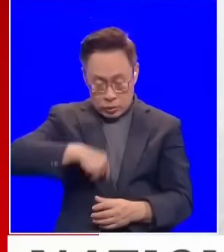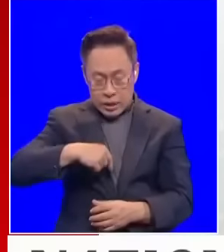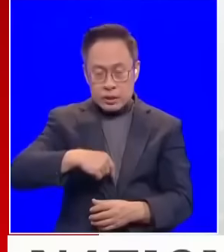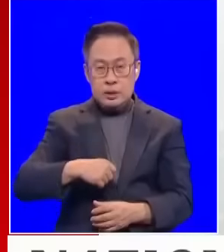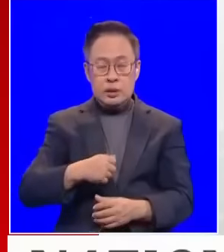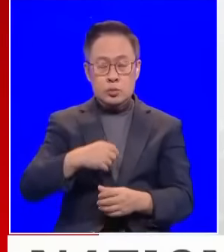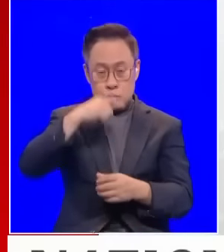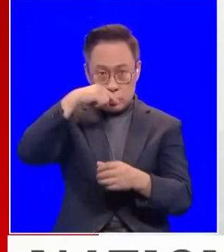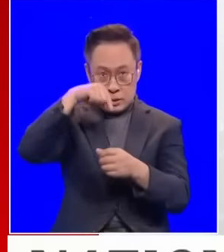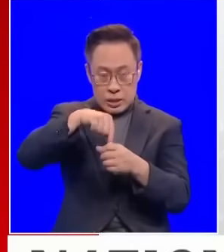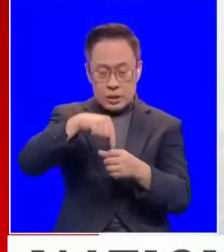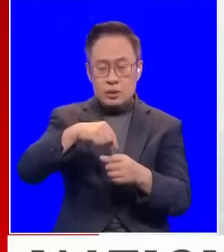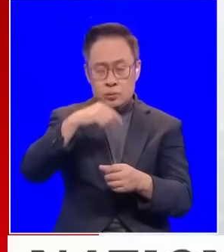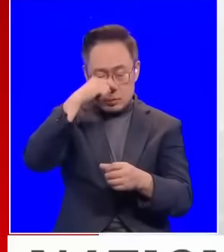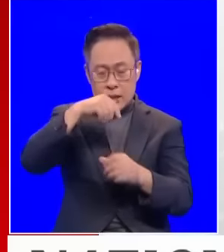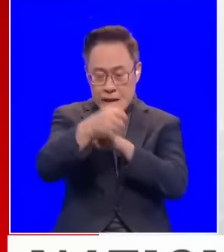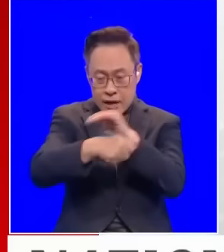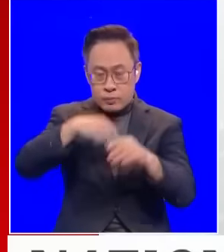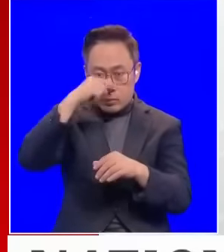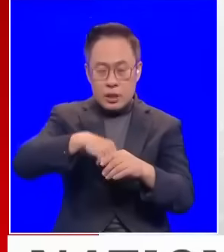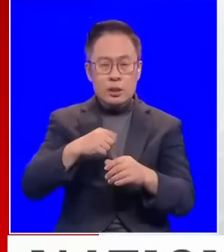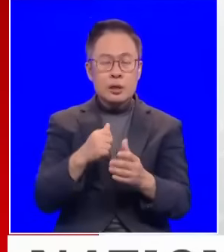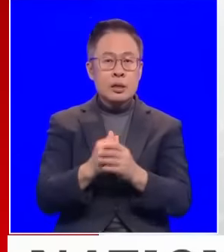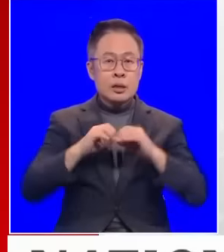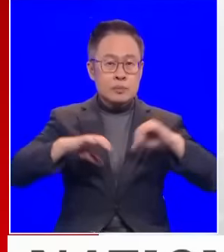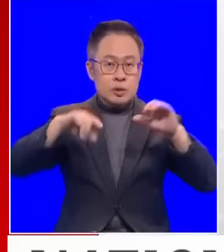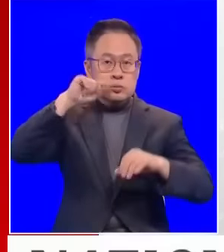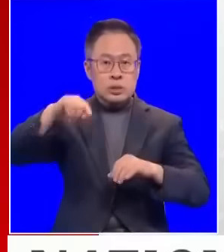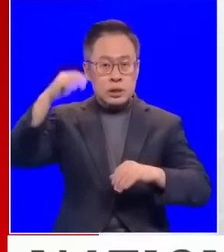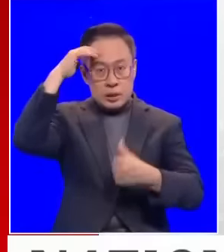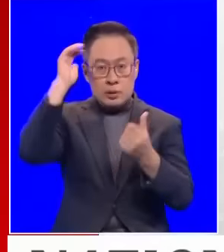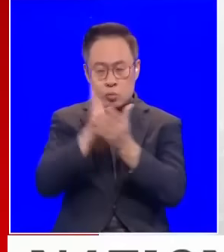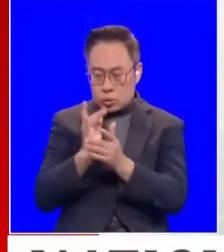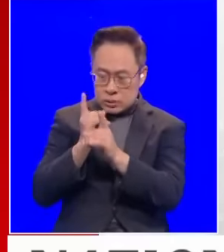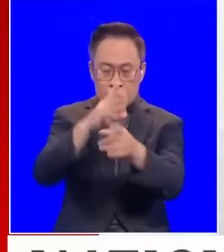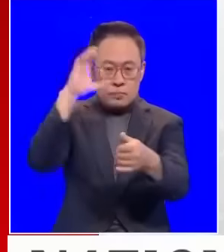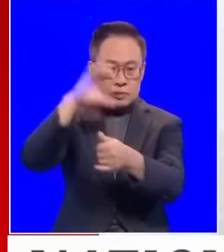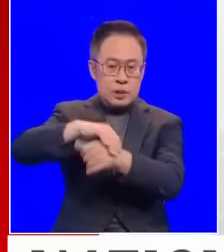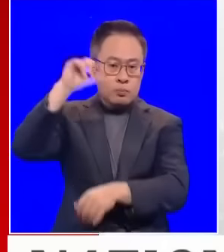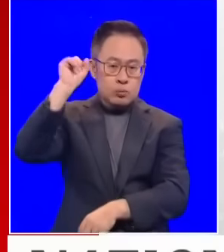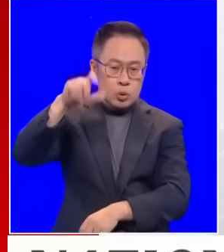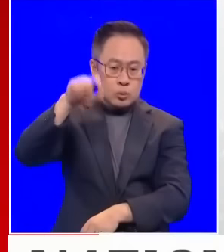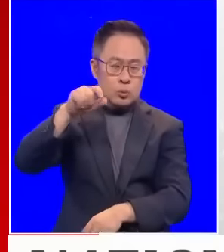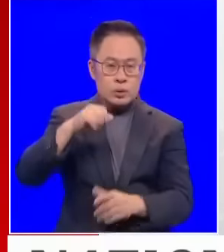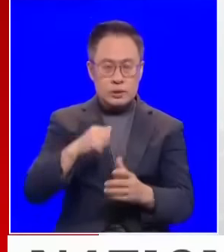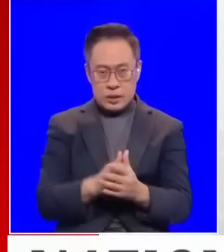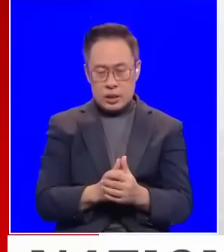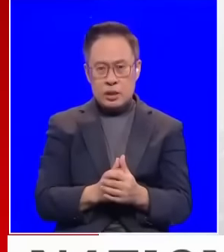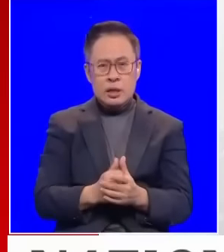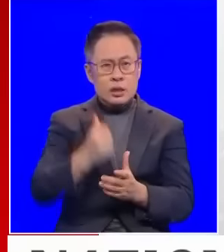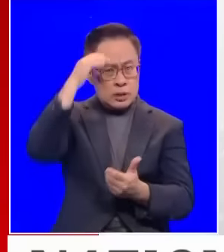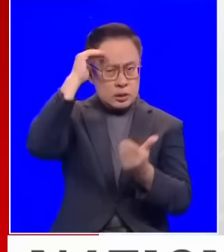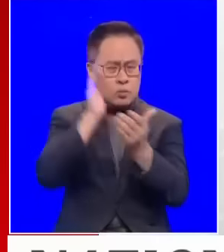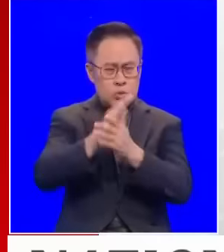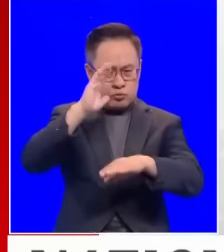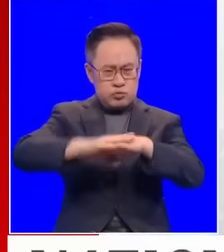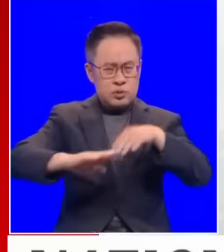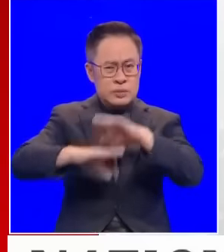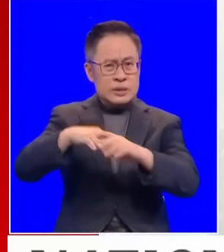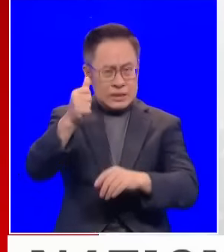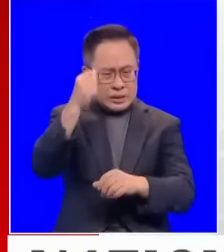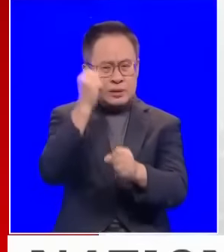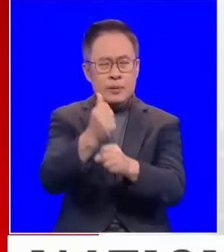ต้องเร่งรัดและกำชับให้ตำรวจจับกุมให้ได้จนกว่าคดีจะขาดอายุความซึ่งเชื่อว่าตำรวจจะสามารถทำได้นะคะ